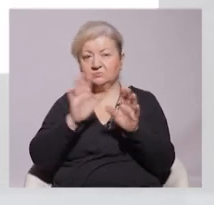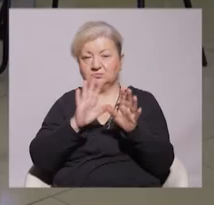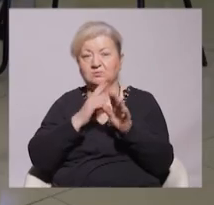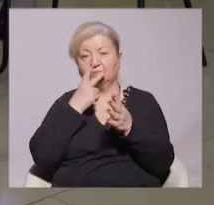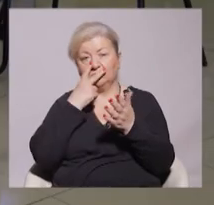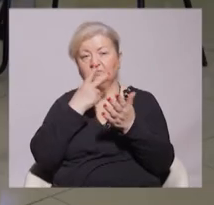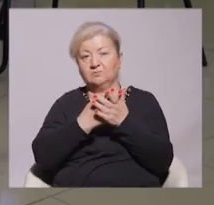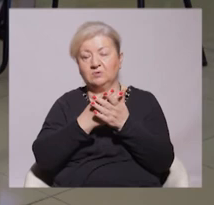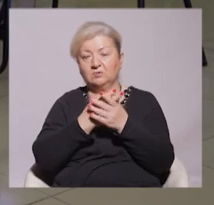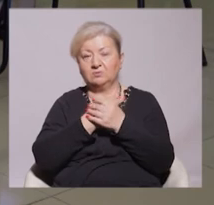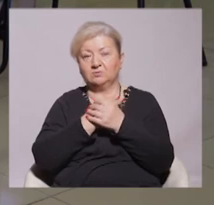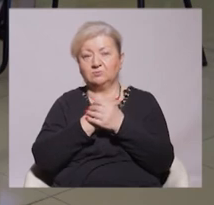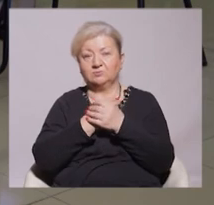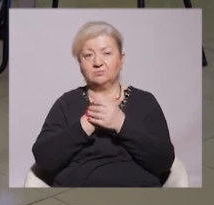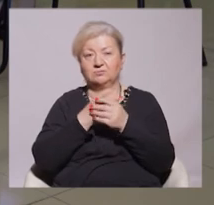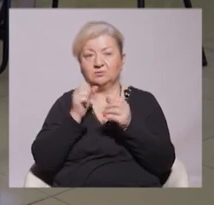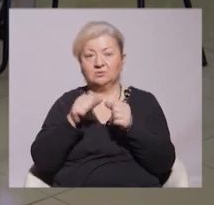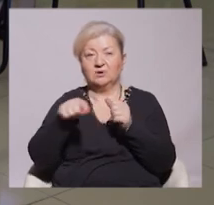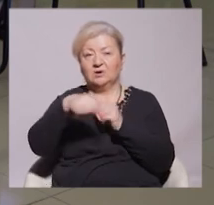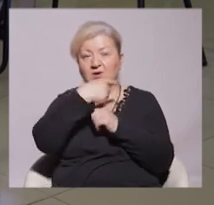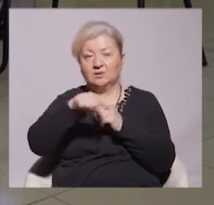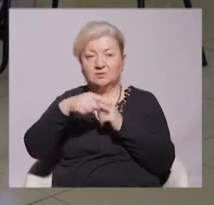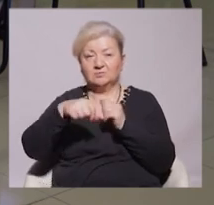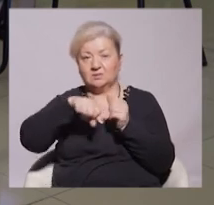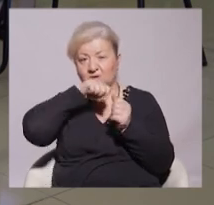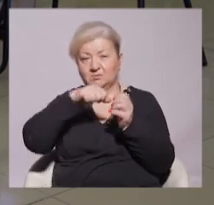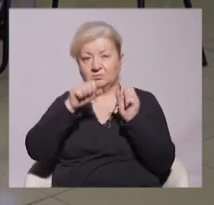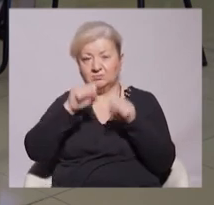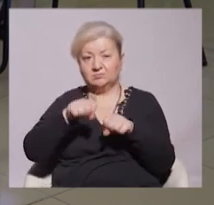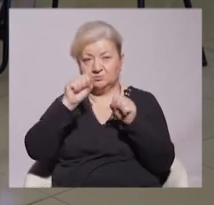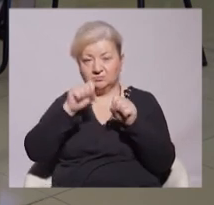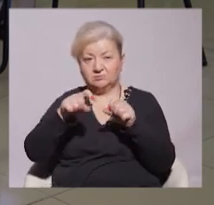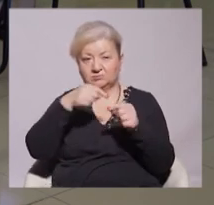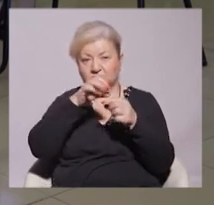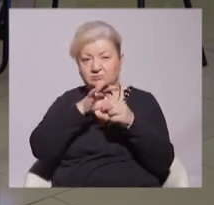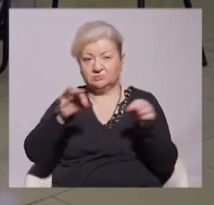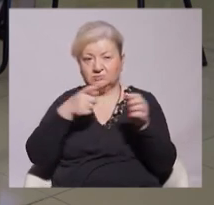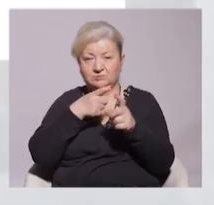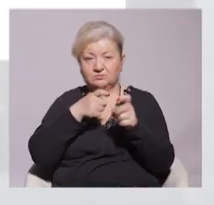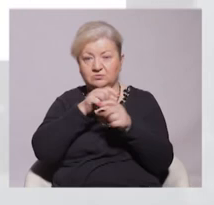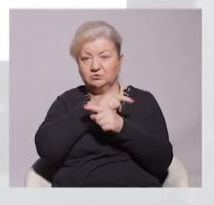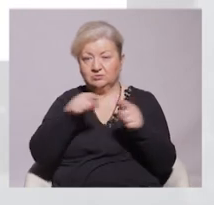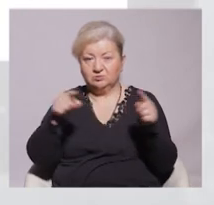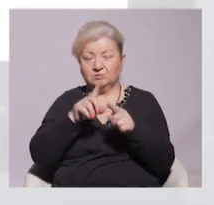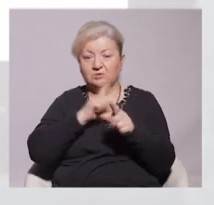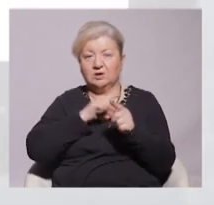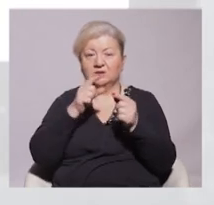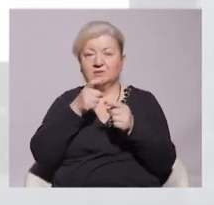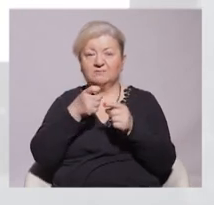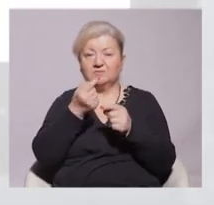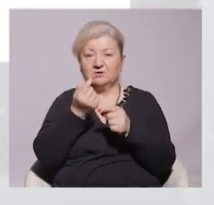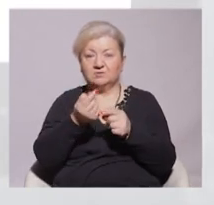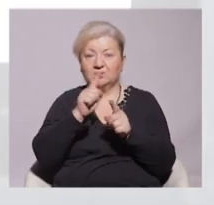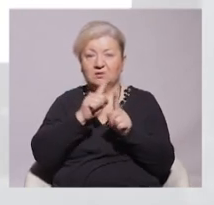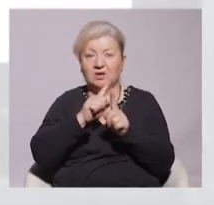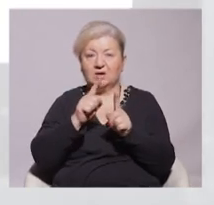ეს ამოცანა გვაჩვენებს ამ გზას. ესე იგი, ქანქარის დახმარებით შესაძლებელია ტყვიის სიჩქარის გაზომვა. რა სიჩქარე ჰქონდა ტყვია, თუ